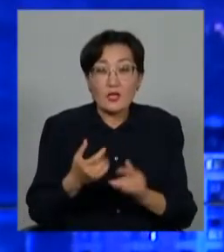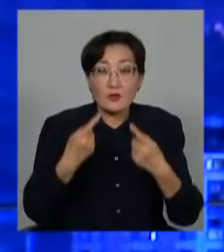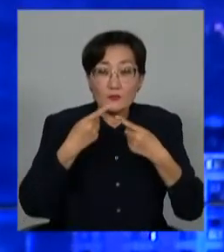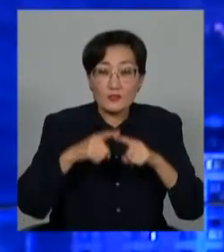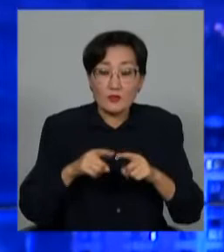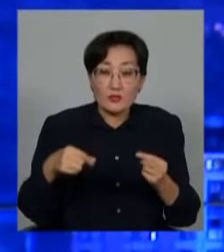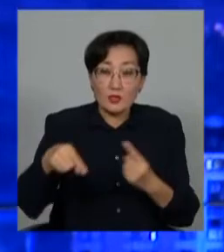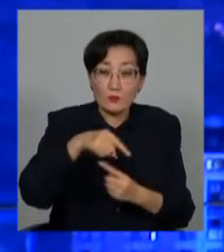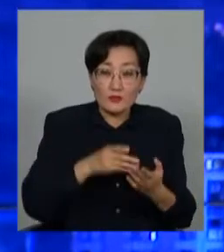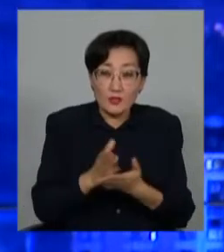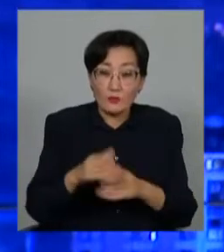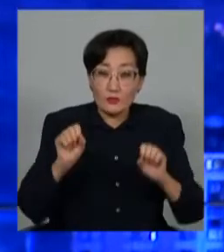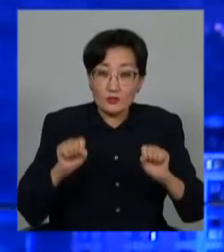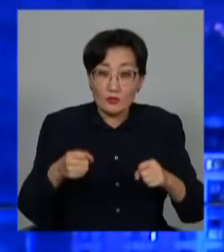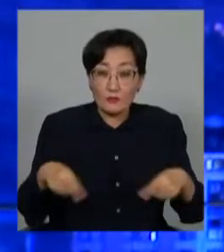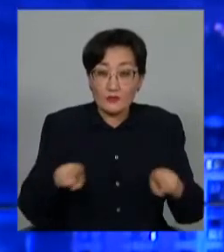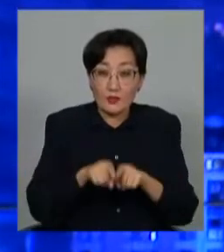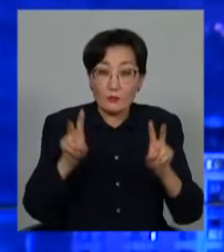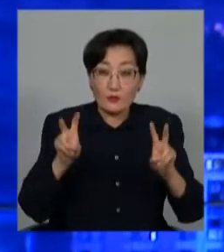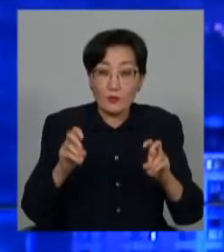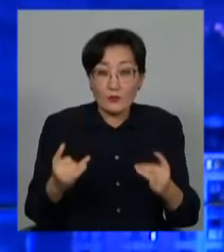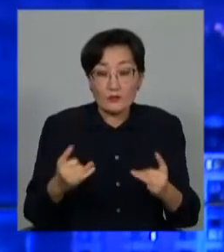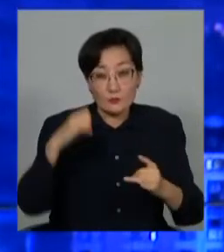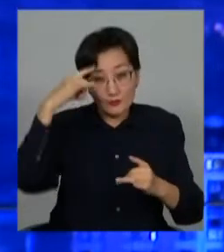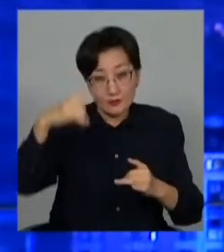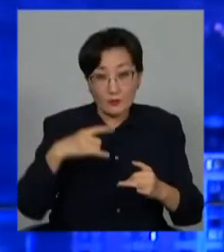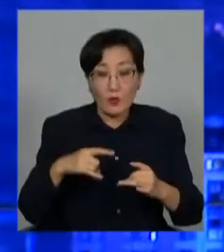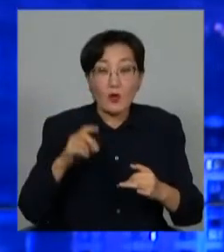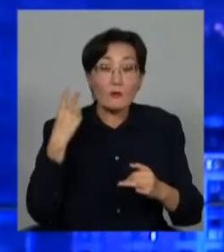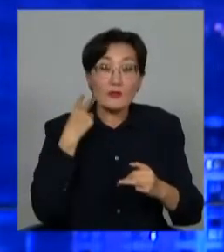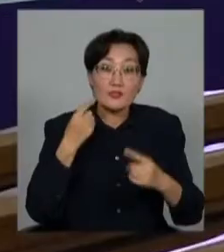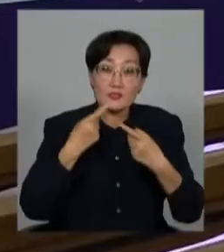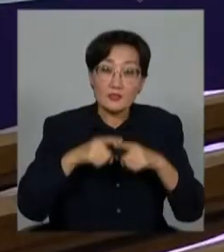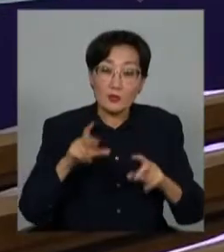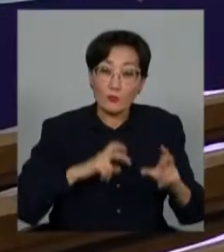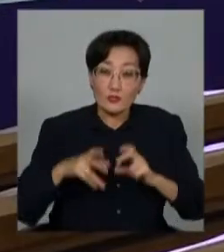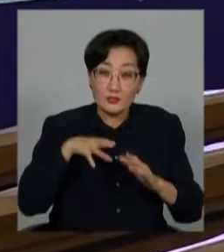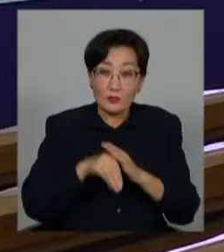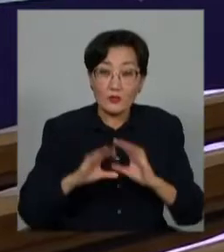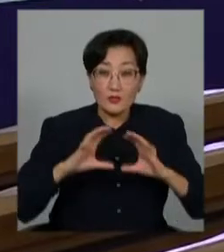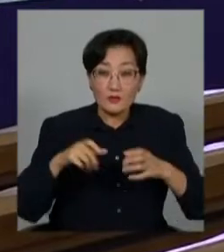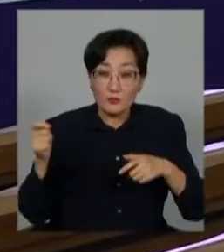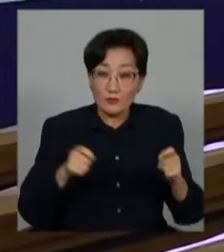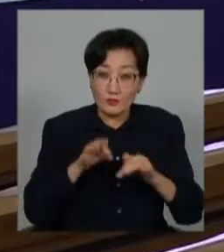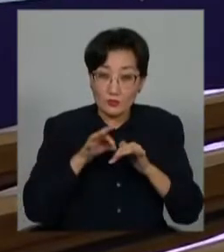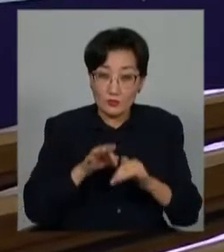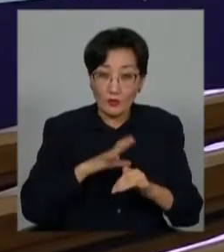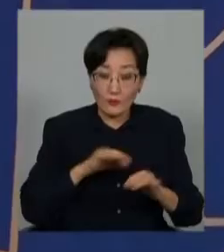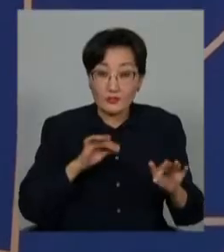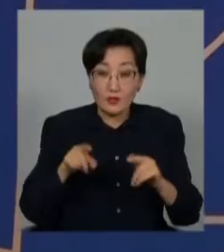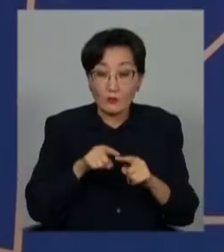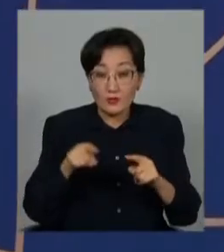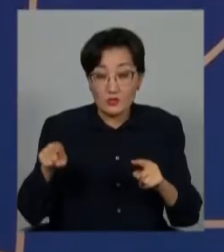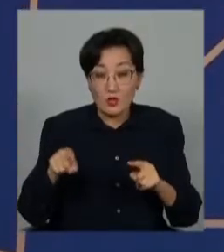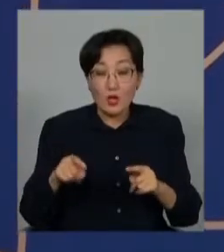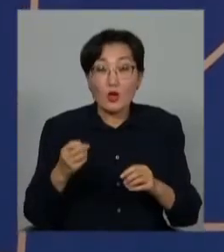және бизнес саласының мүмкіндіктері. Осындай тақырыпта бүгін Қазақ-Британ техникалық университетінде халықаралық конференция өтті. Шара